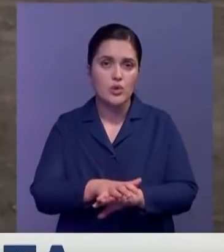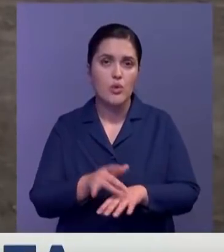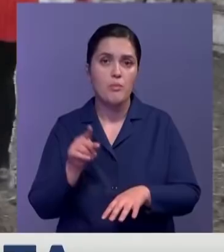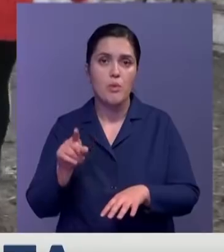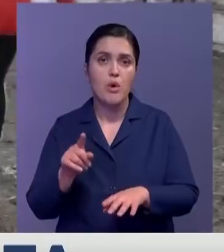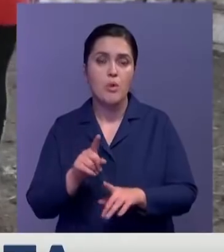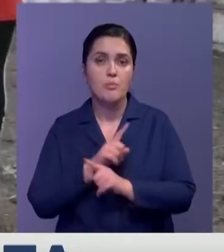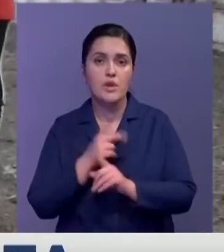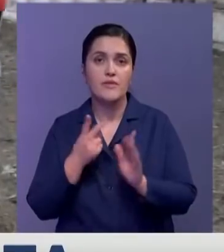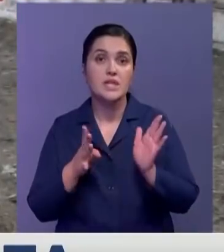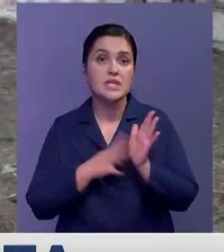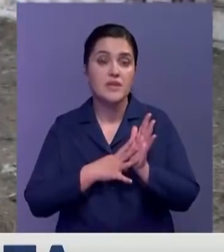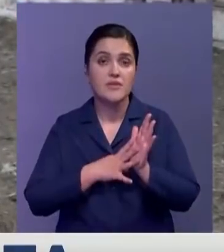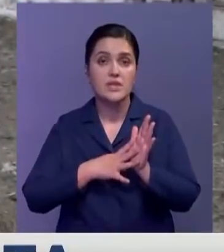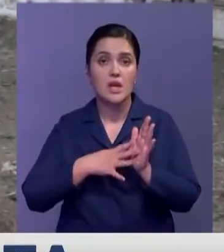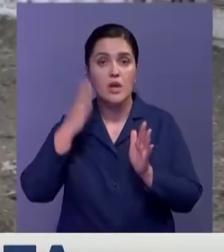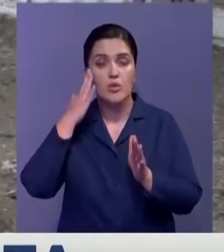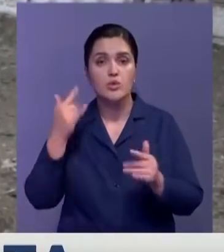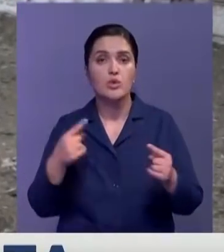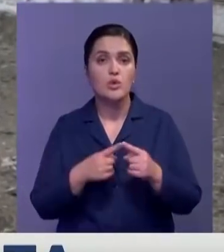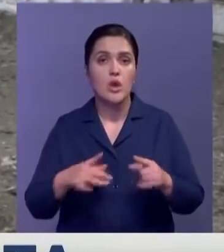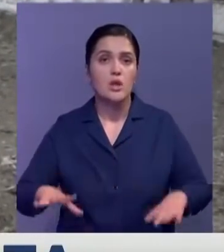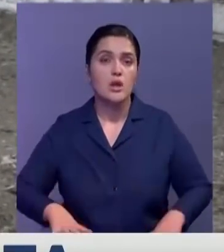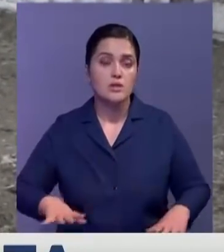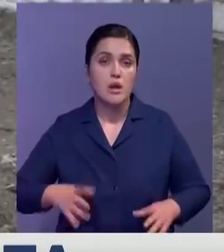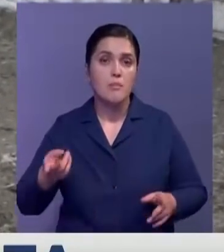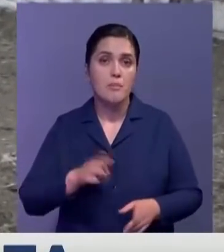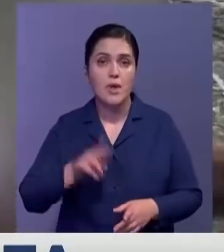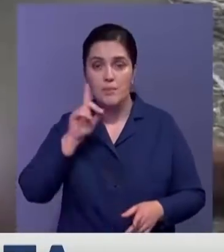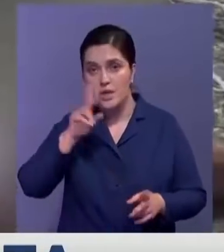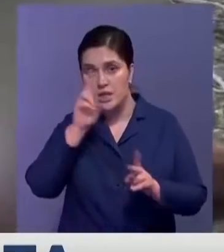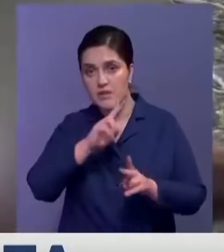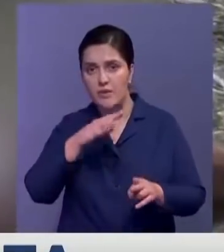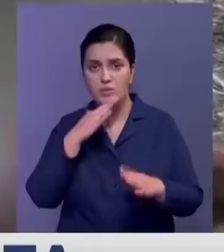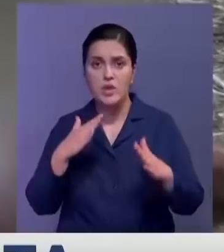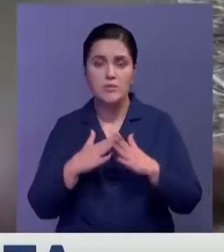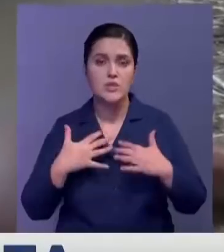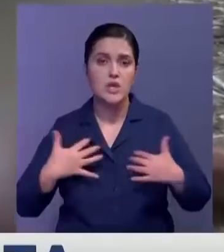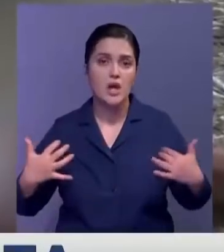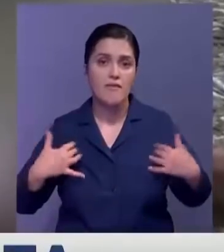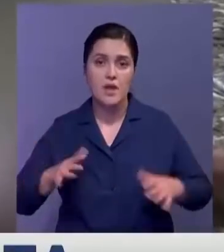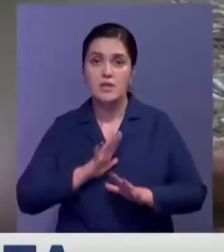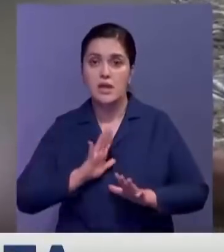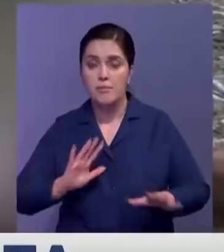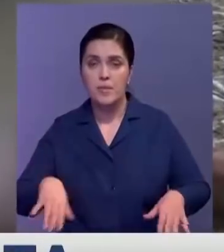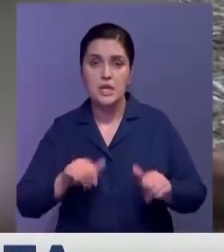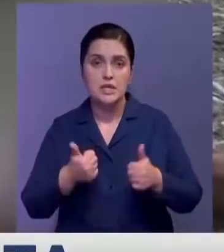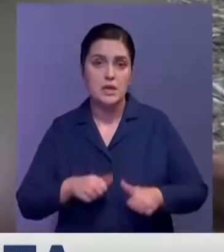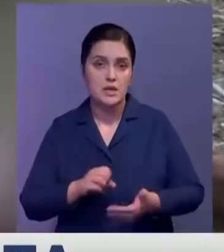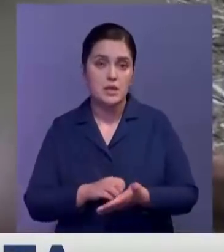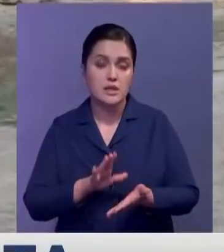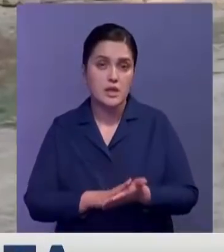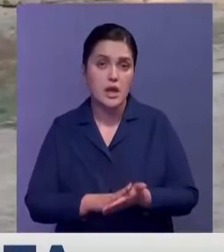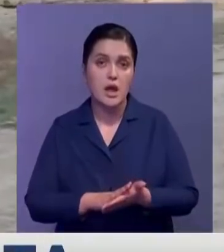данным, погибли 29 голов. Сколько точно лошадей пало, пока неизвестно. Многие домашние животные не были зарегистрированы. По